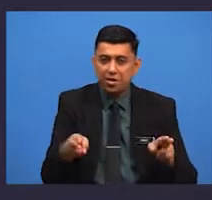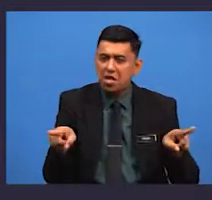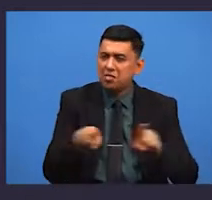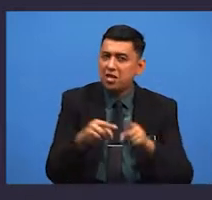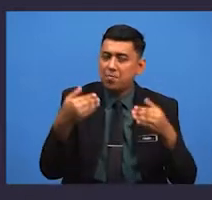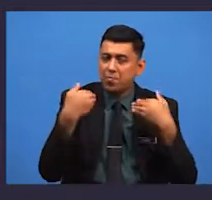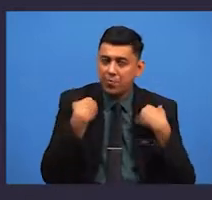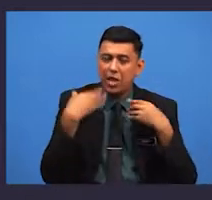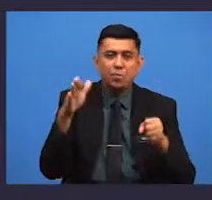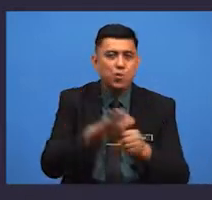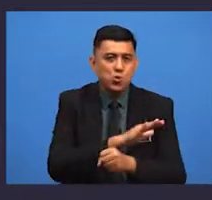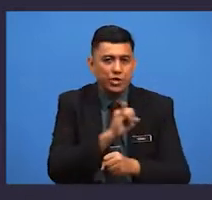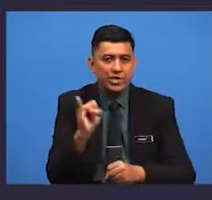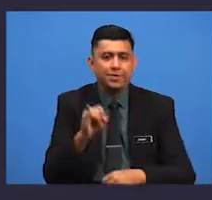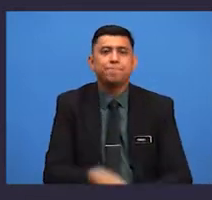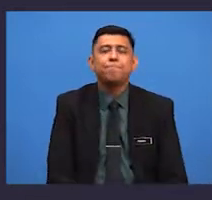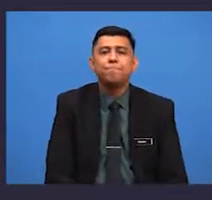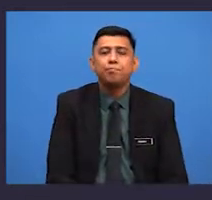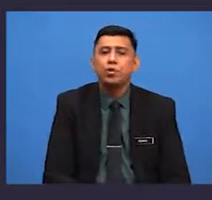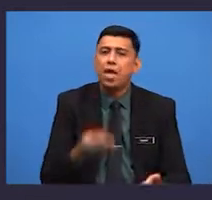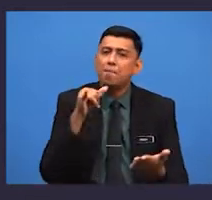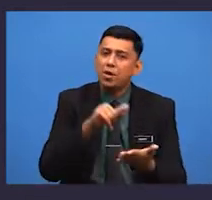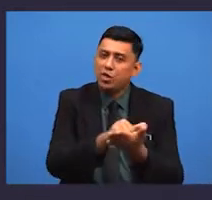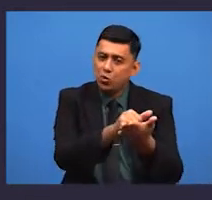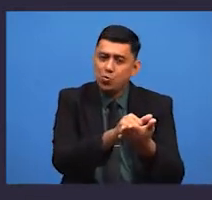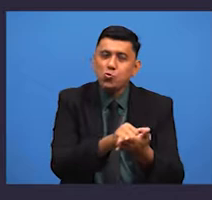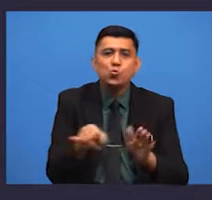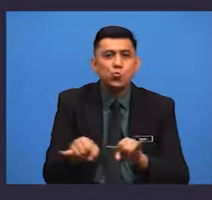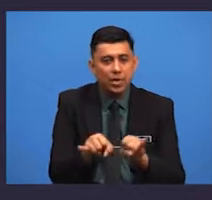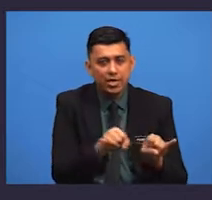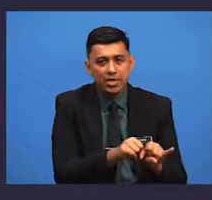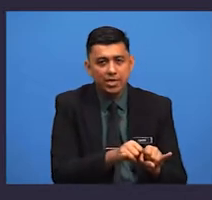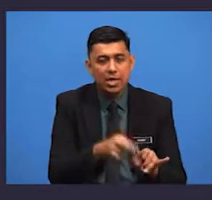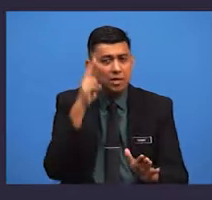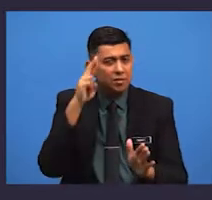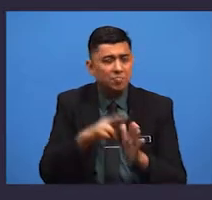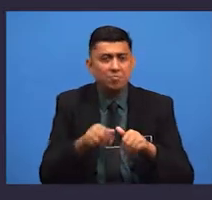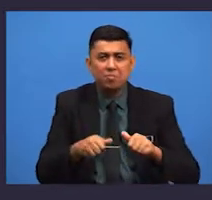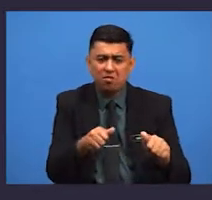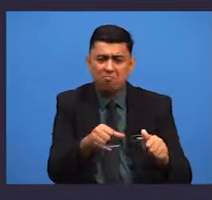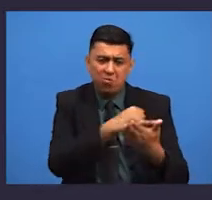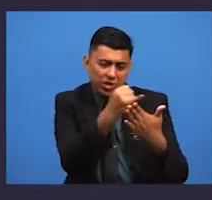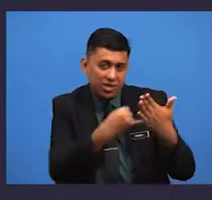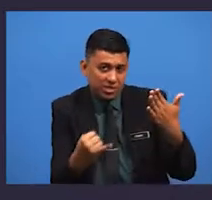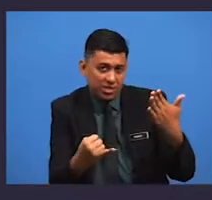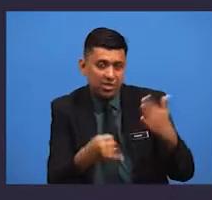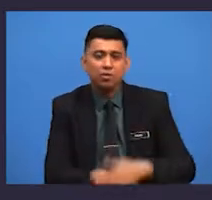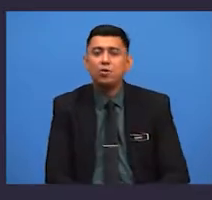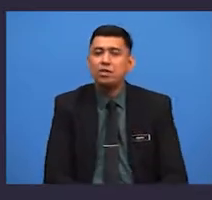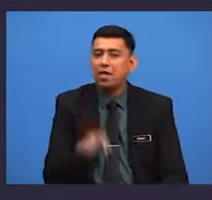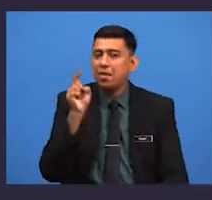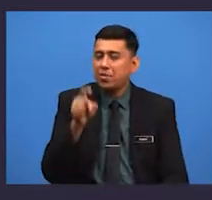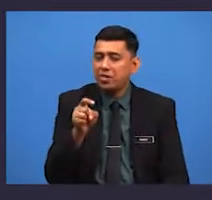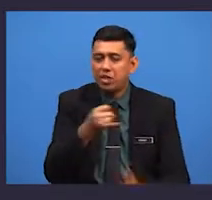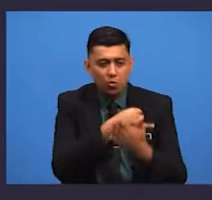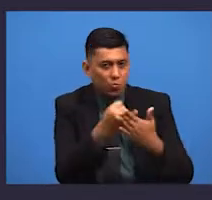diuji sama ada dipenuhi. Begitu juga dengan carta alir yang dilukis.